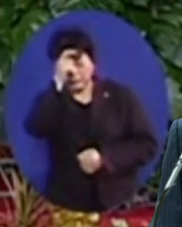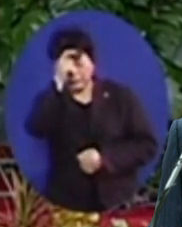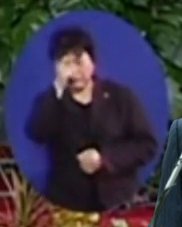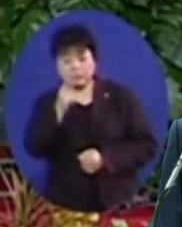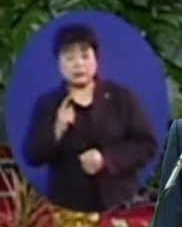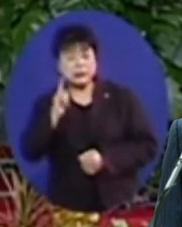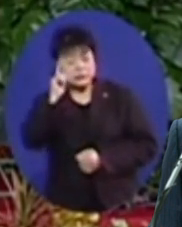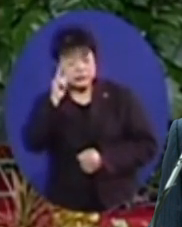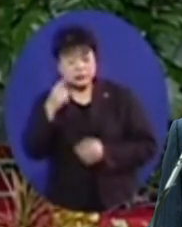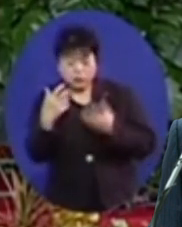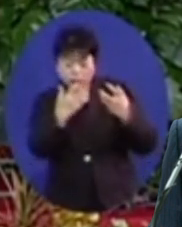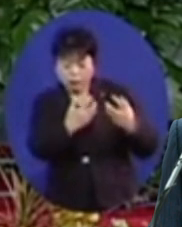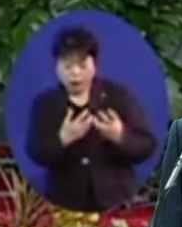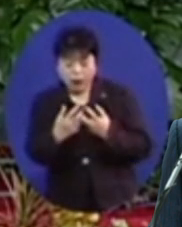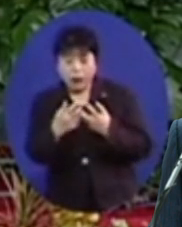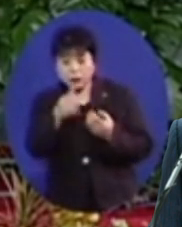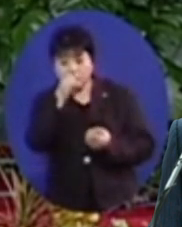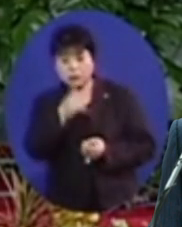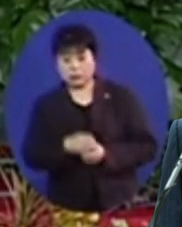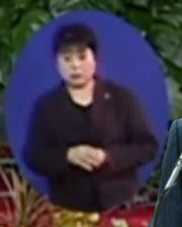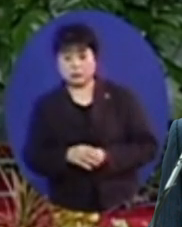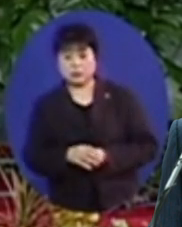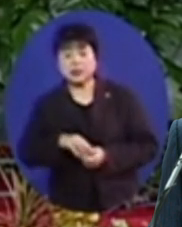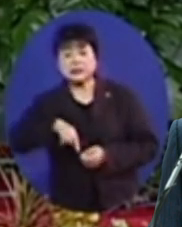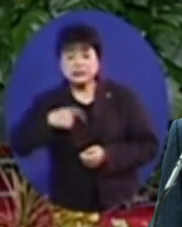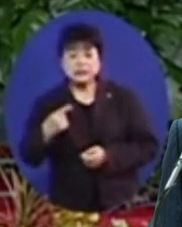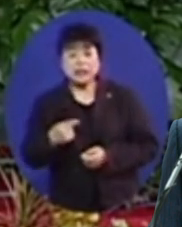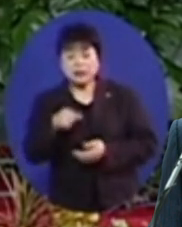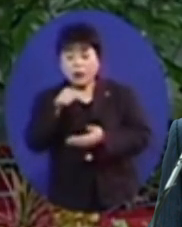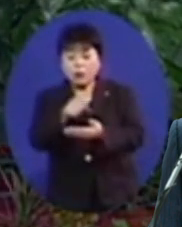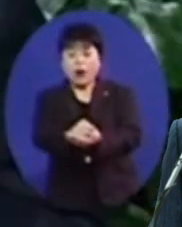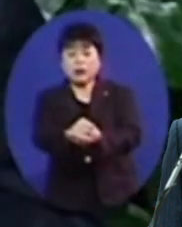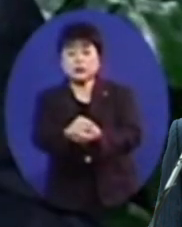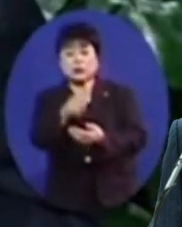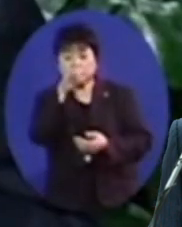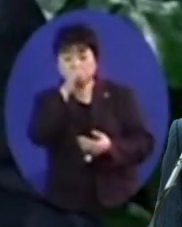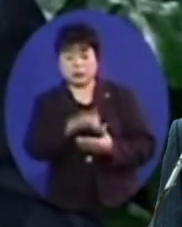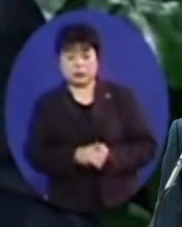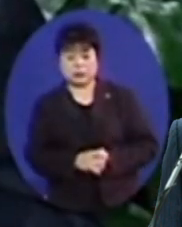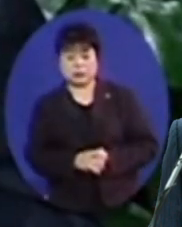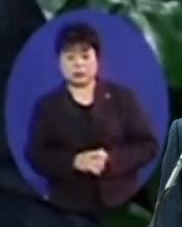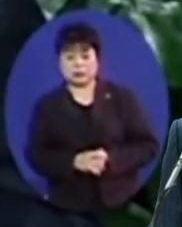사람이 있습니다. 빈 공간이 있는데 그게 자기가 들어 앉아있어요.